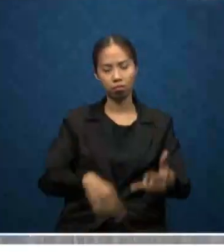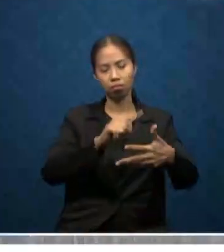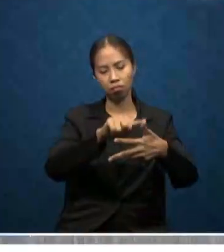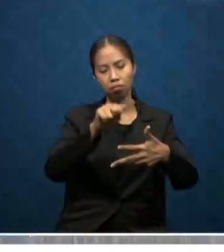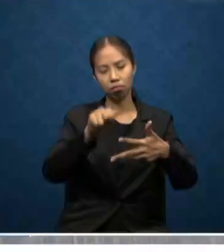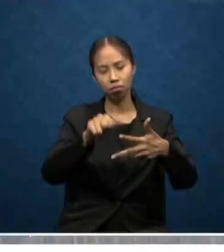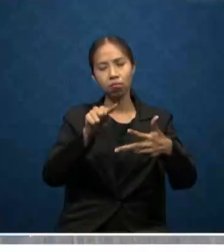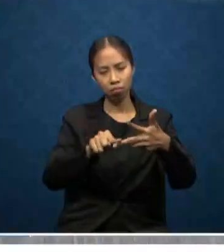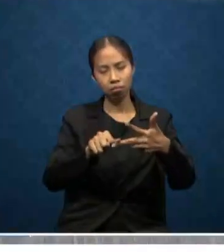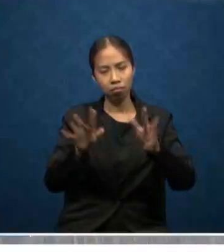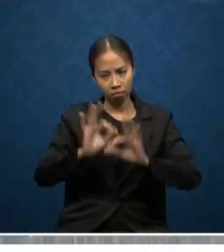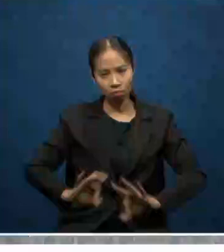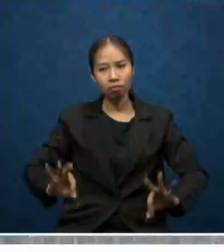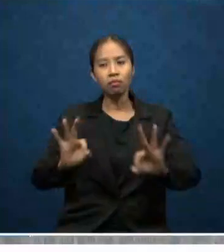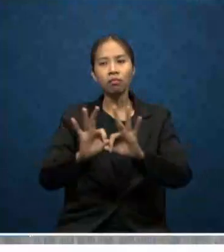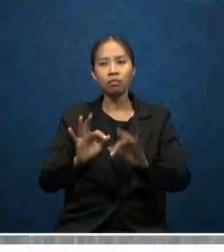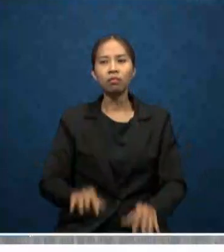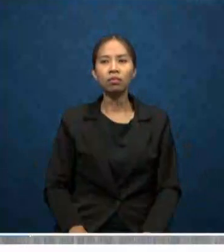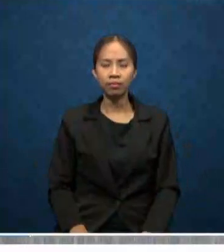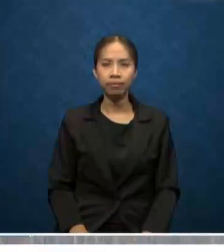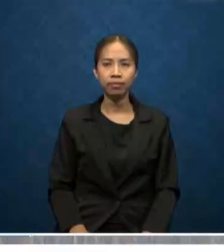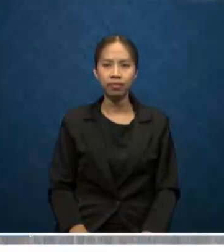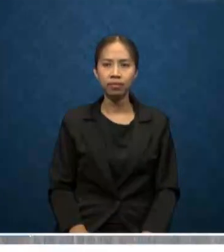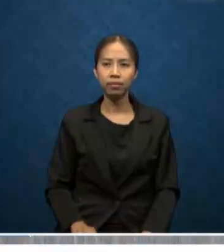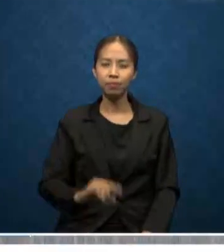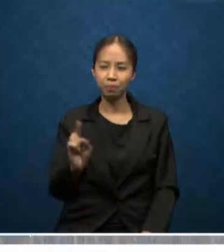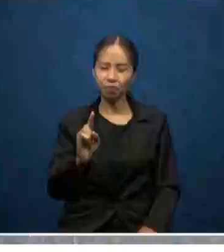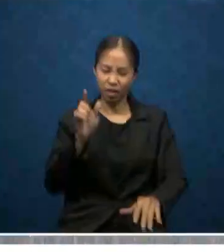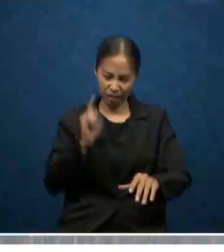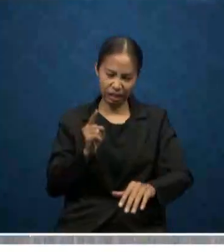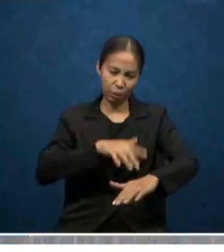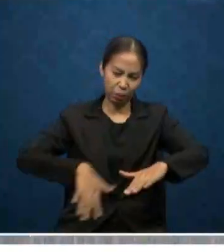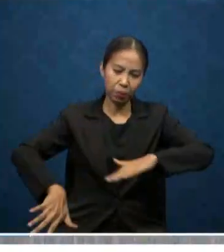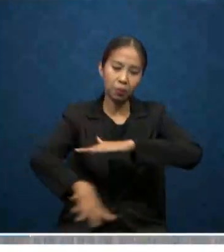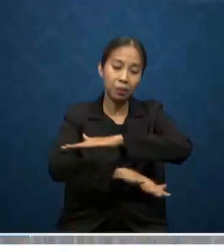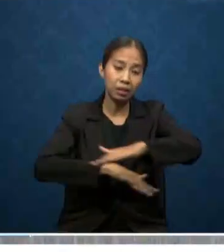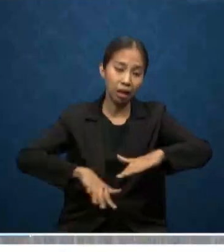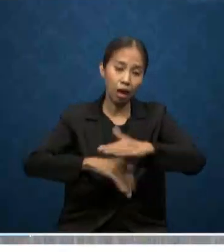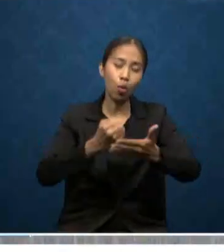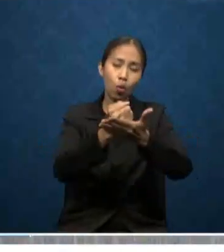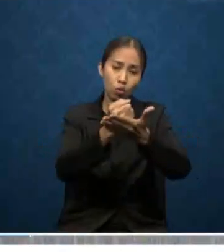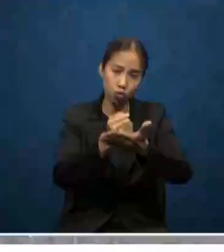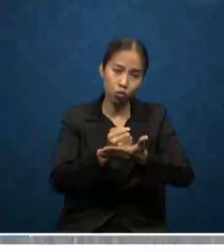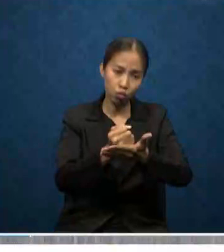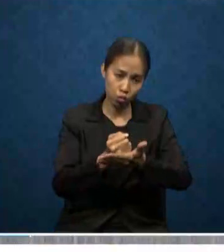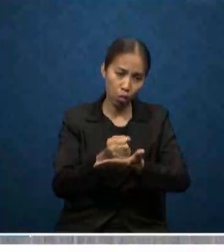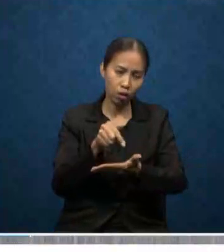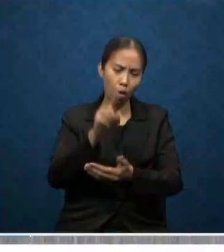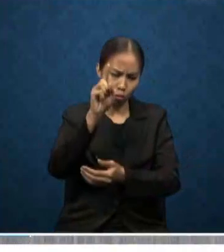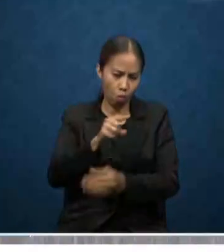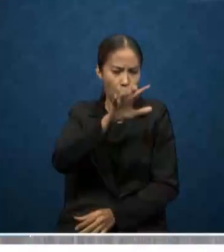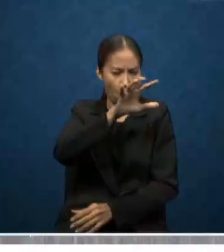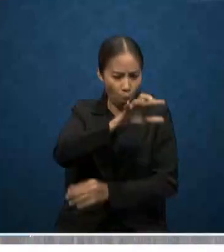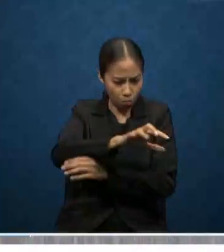งนี้ผมถือว่าเป็นหัวใจหลักเหมือนกันที่จะเป็นพื้นฐานต้นน้ำในการที่จะต้องหามาตรการควบคุ